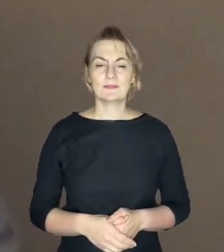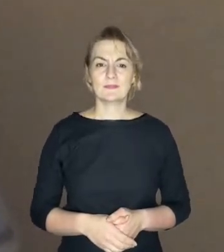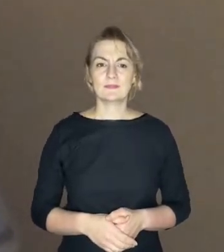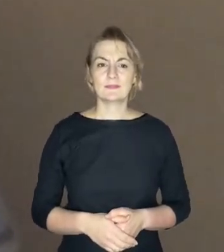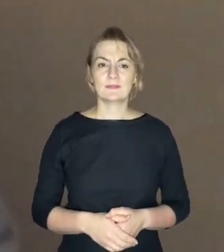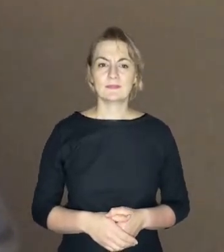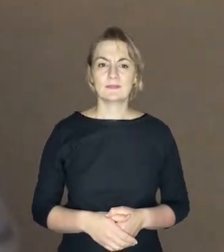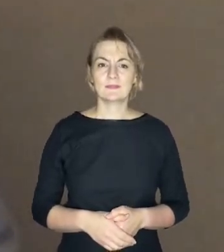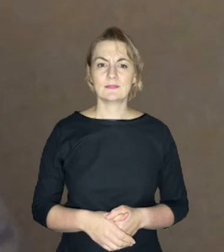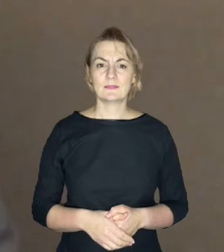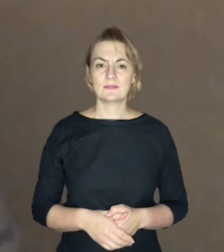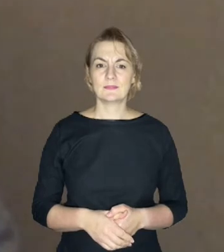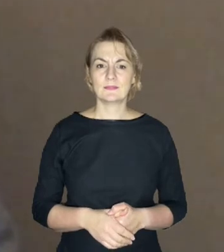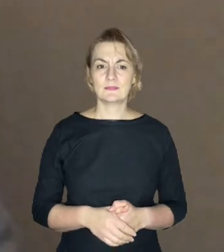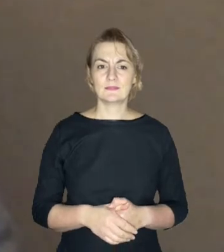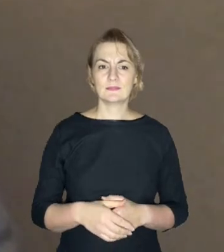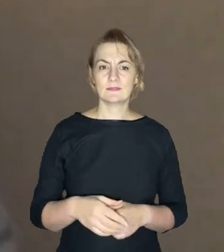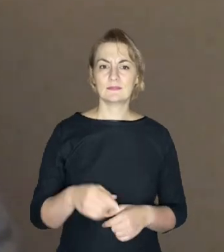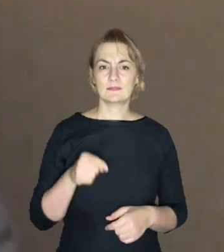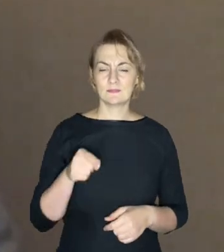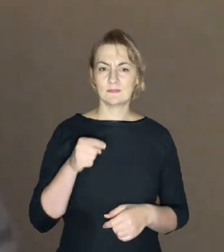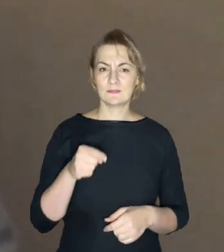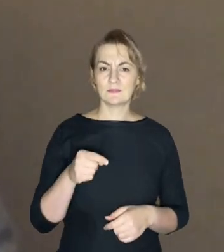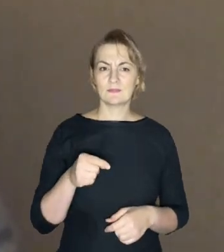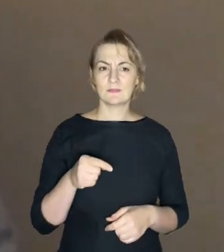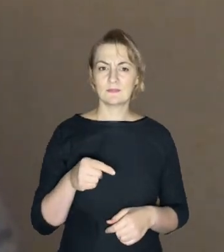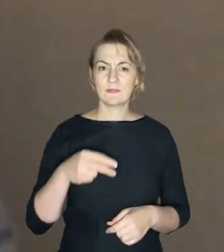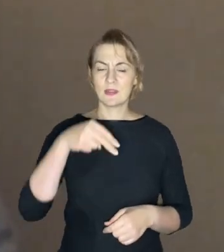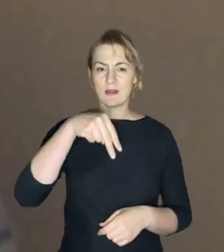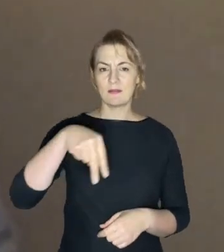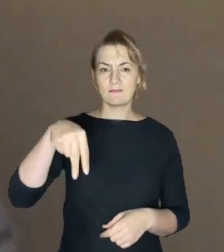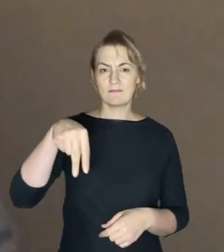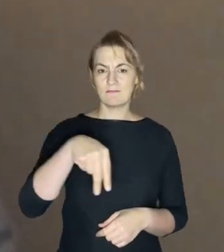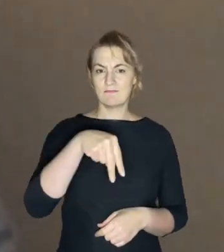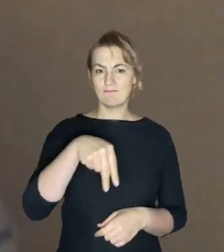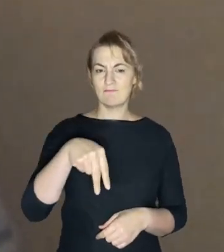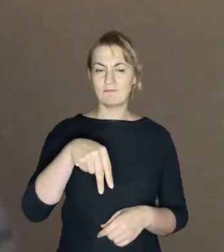Tak zawisnąć nad ziemią, lecz na niej.